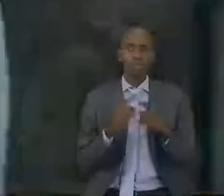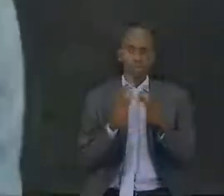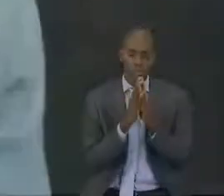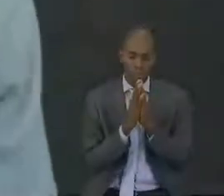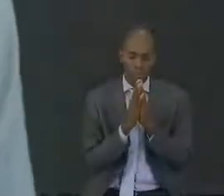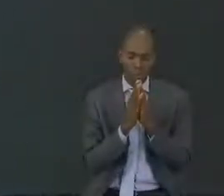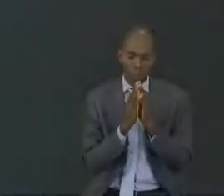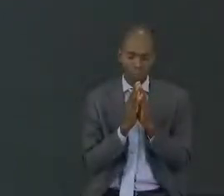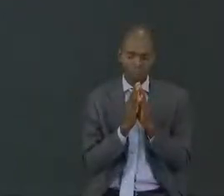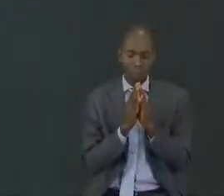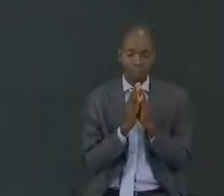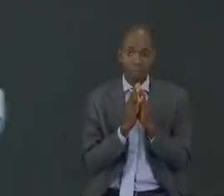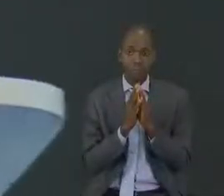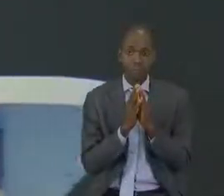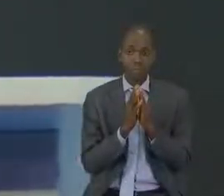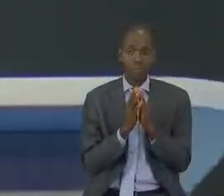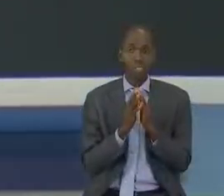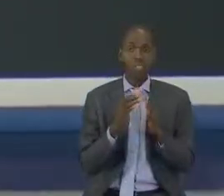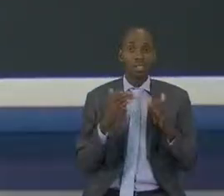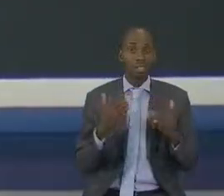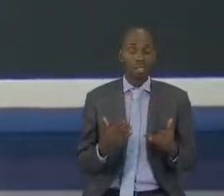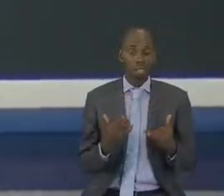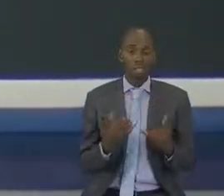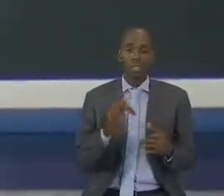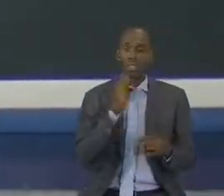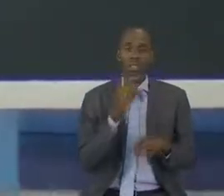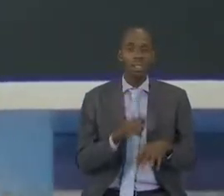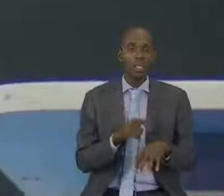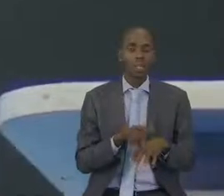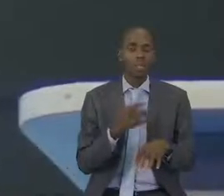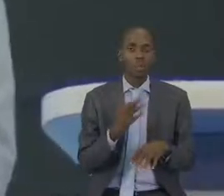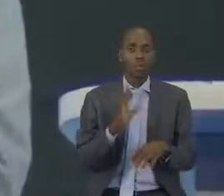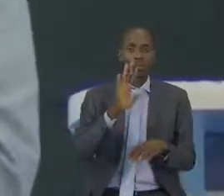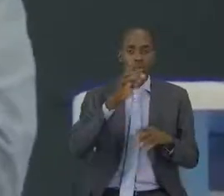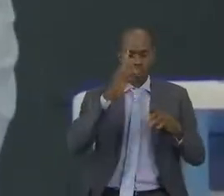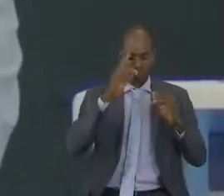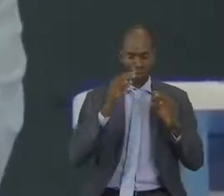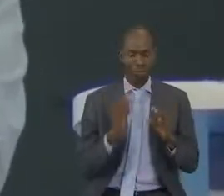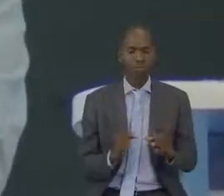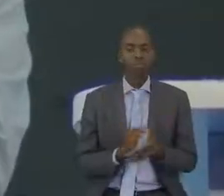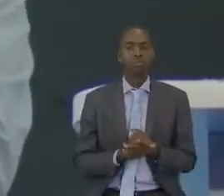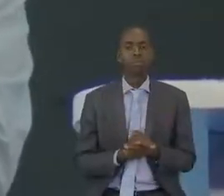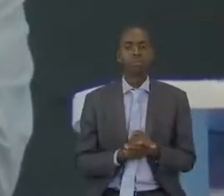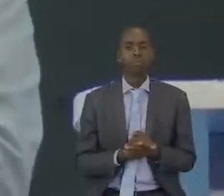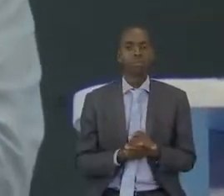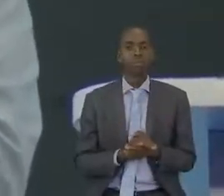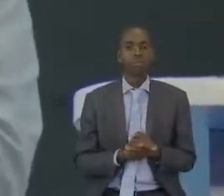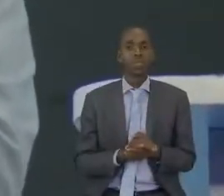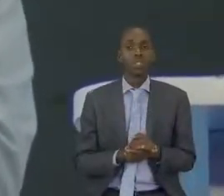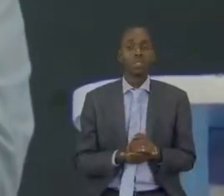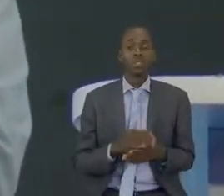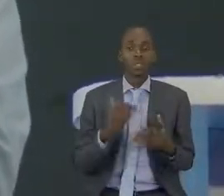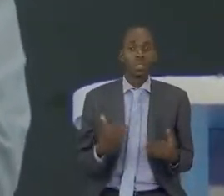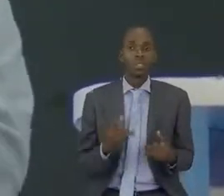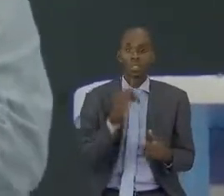Ce moment de décision est venu. C'est un moment de